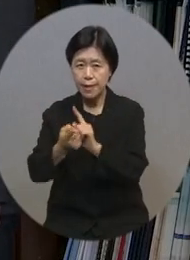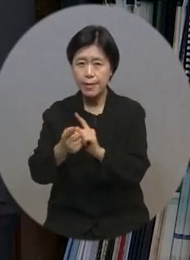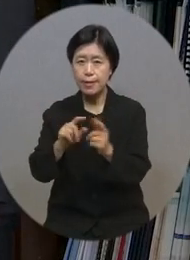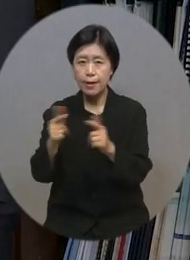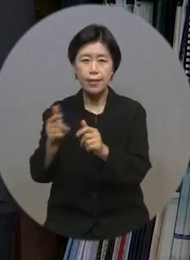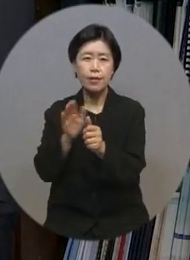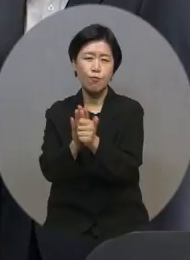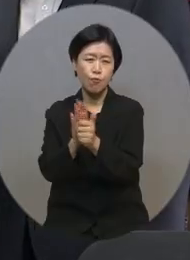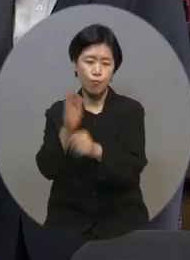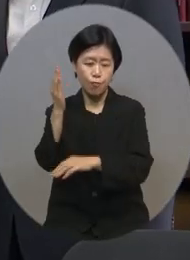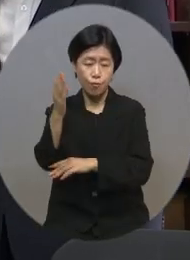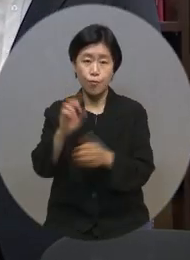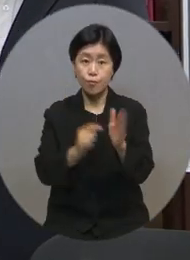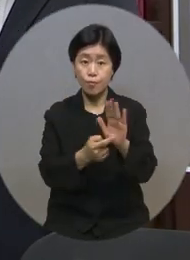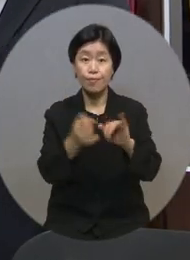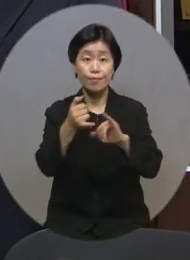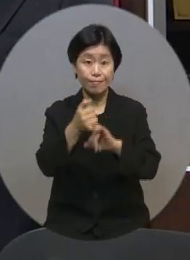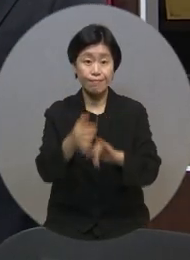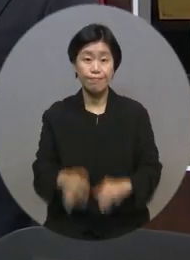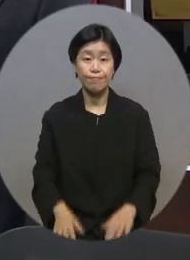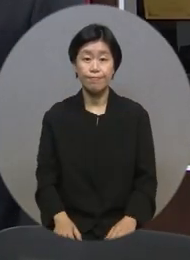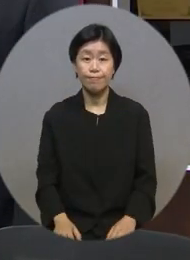위해 최선에 다하겠다고 밝혔습니다